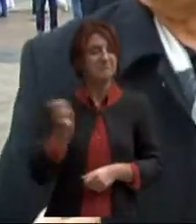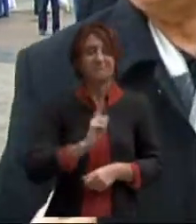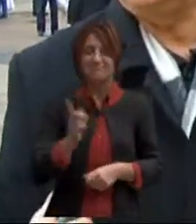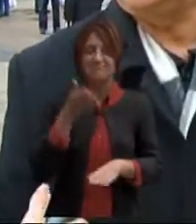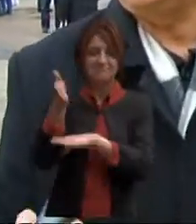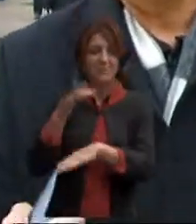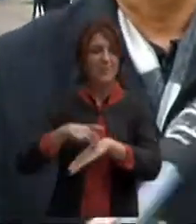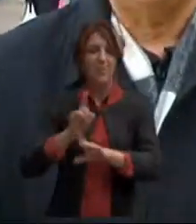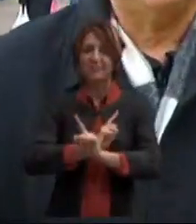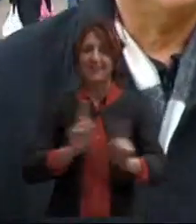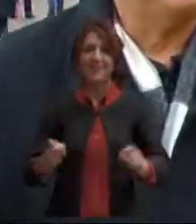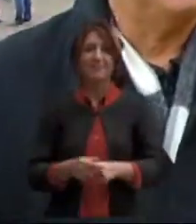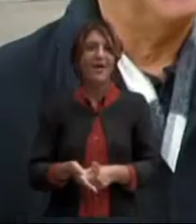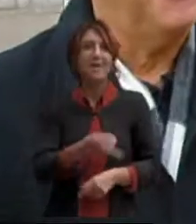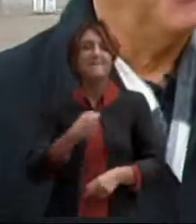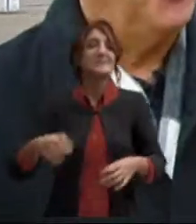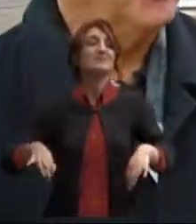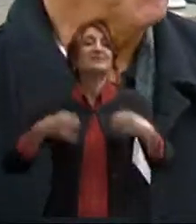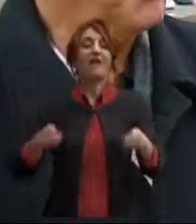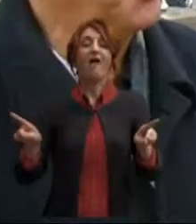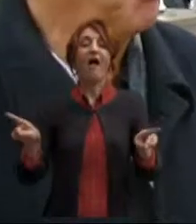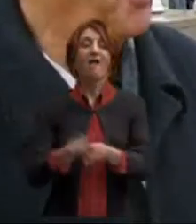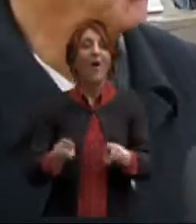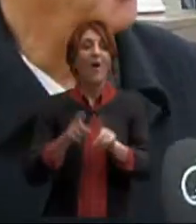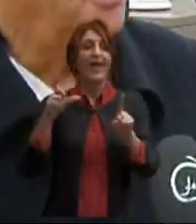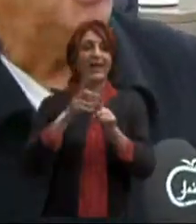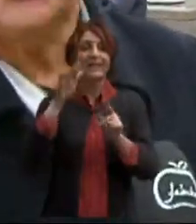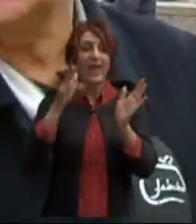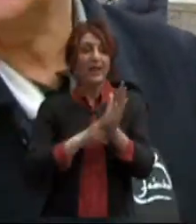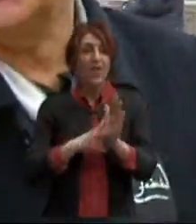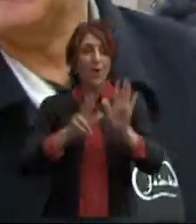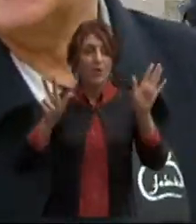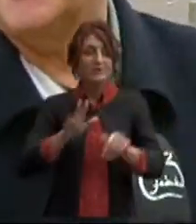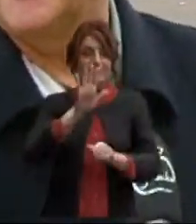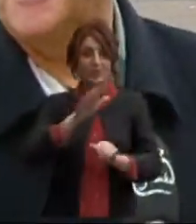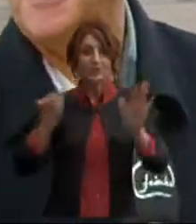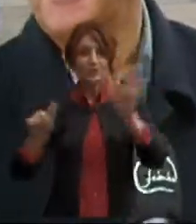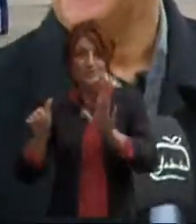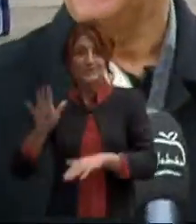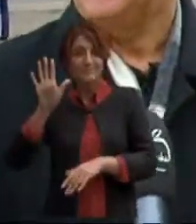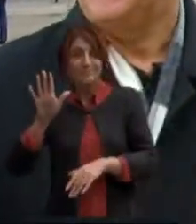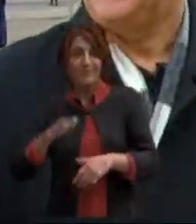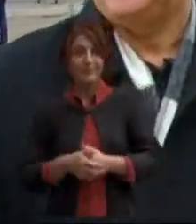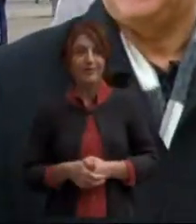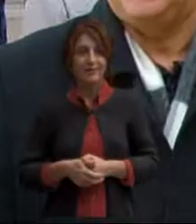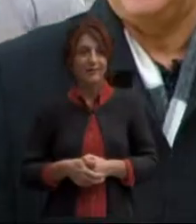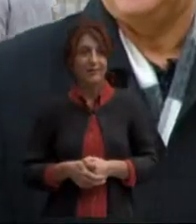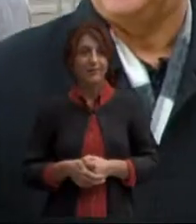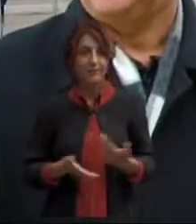Ne idemo. Mi smo zdravi kad dreni. 85, 65.